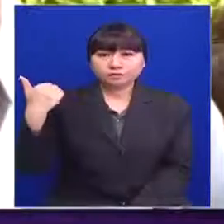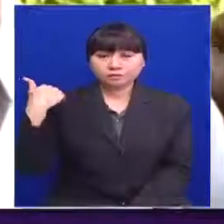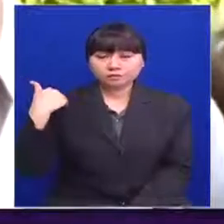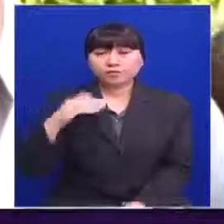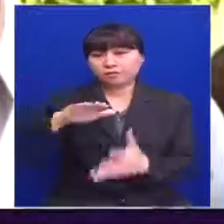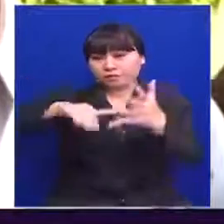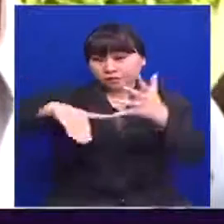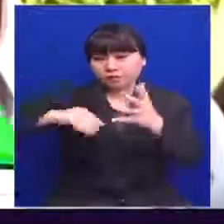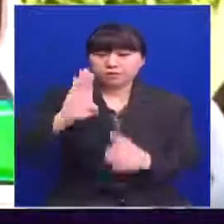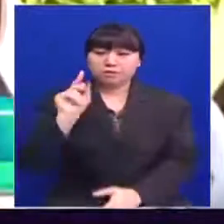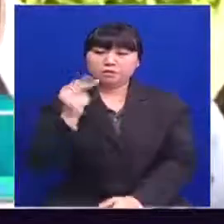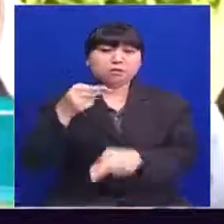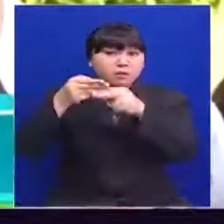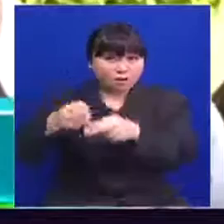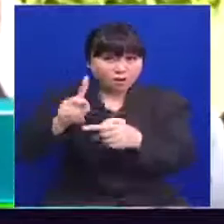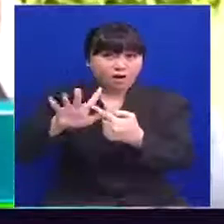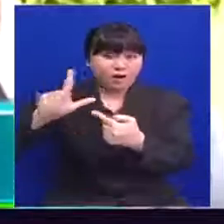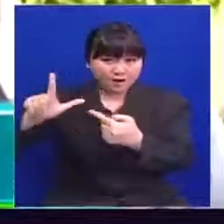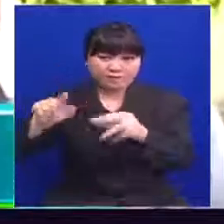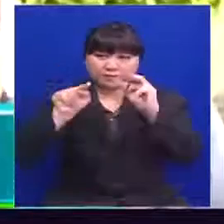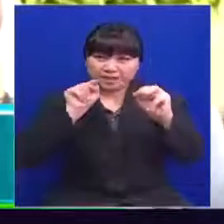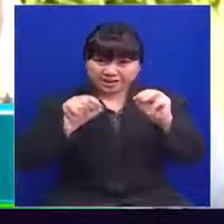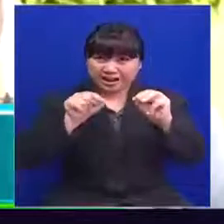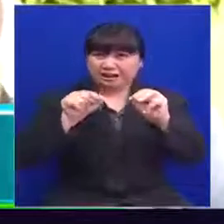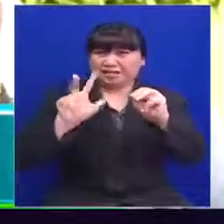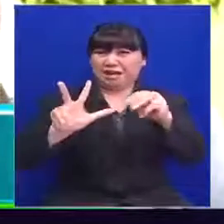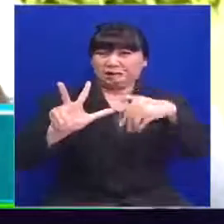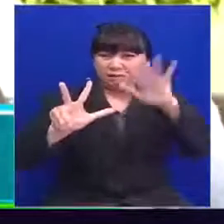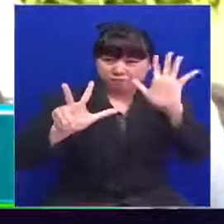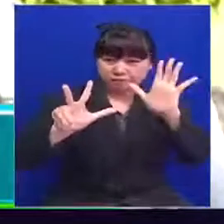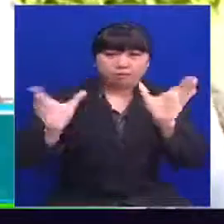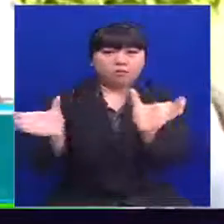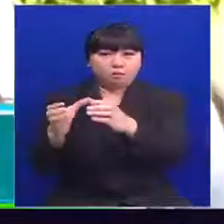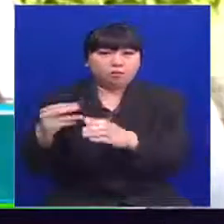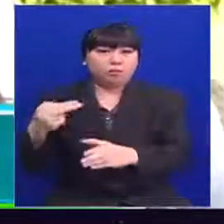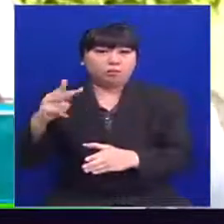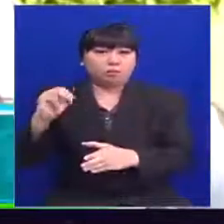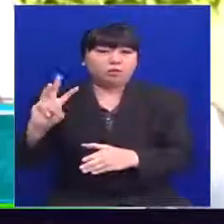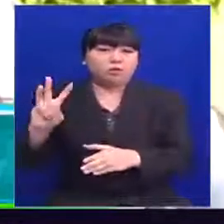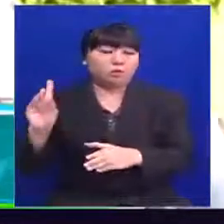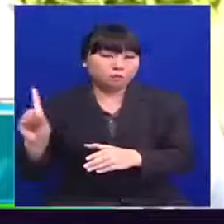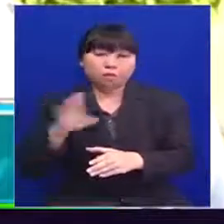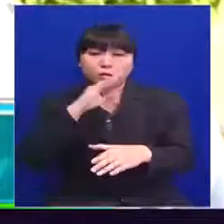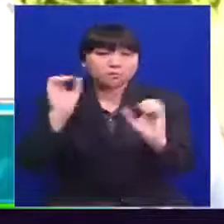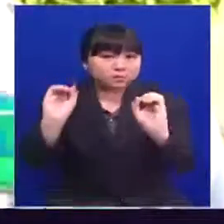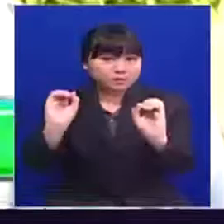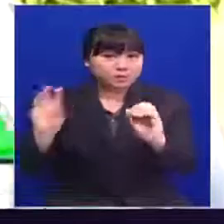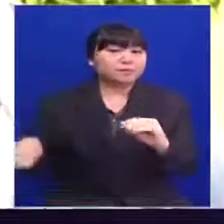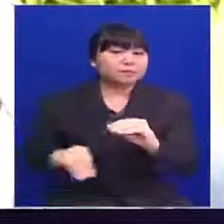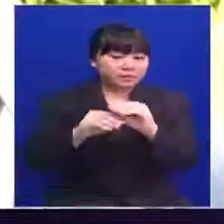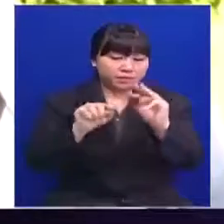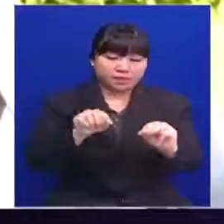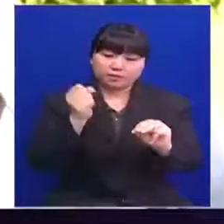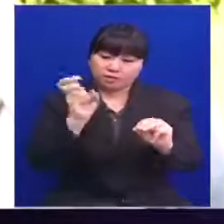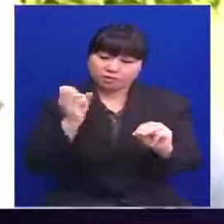าะการใดมันยาวเกิน3มาตราเขาก็ตั้งเป็นหมวดหนึ่งชื่อบทเฉพาะการถ้าไม่มีก็เขียนกลืนกันเข้าไปเป็นมาตรา16